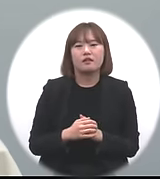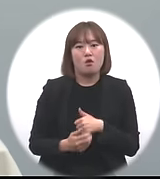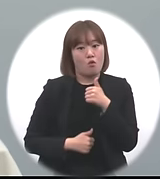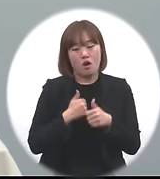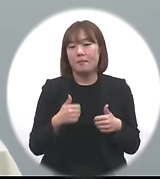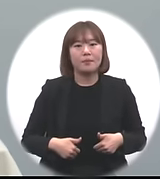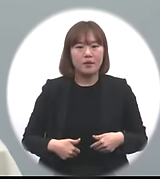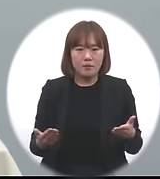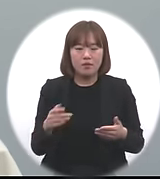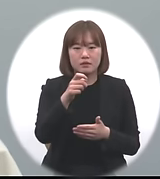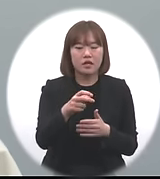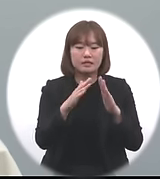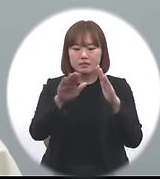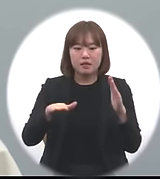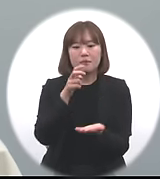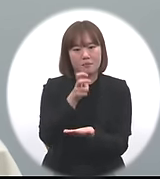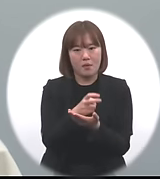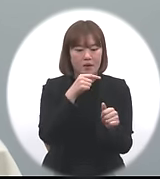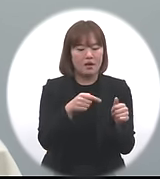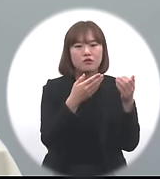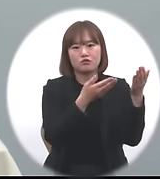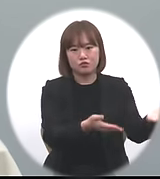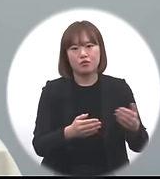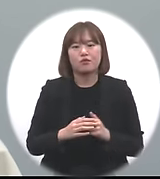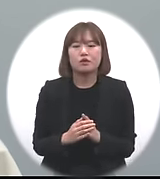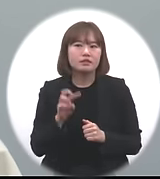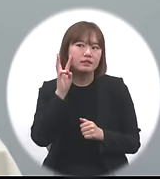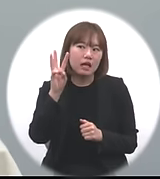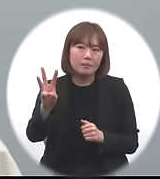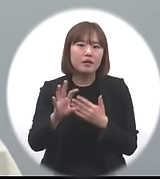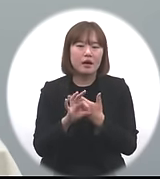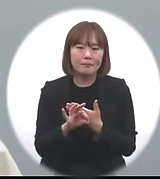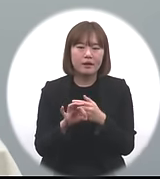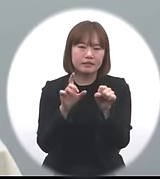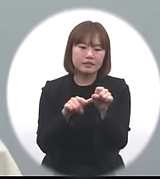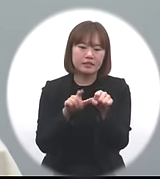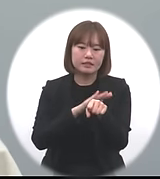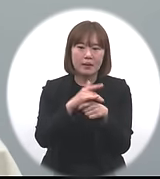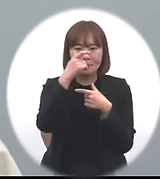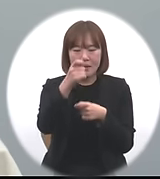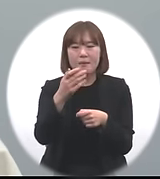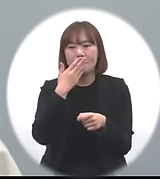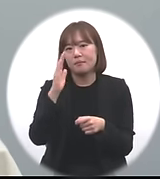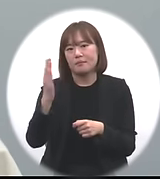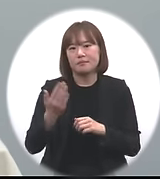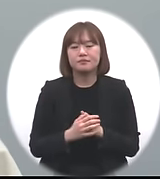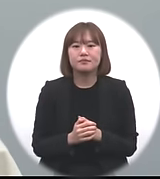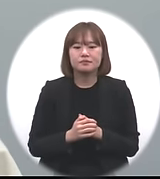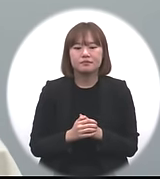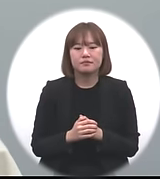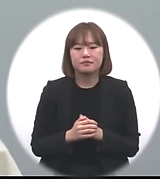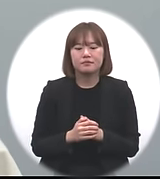됩니다. 화내실 필요도 없고, 그게 집안의 규칙이라는 거예요. 3일만 하시면 제 시간에 맞춰서 딱딱 밥을